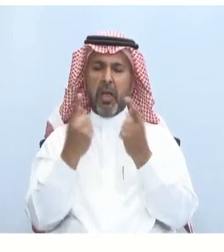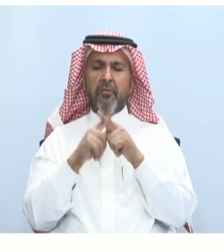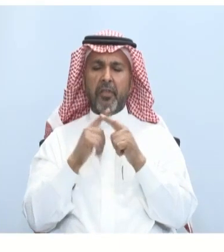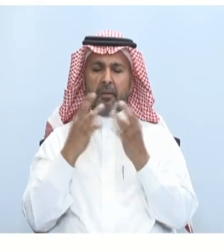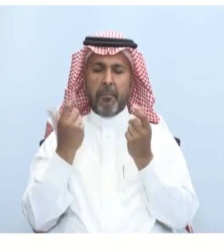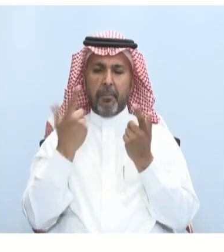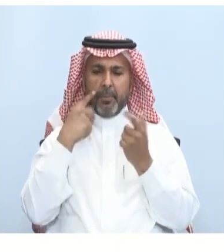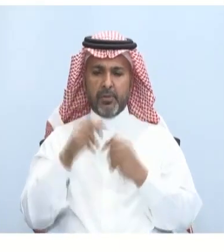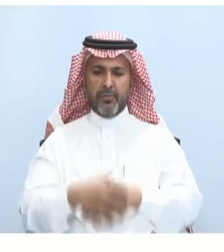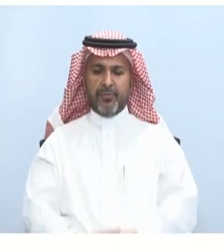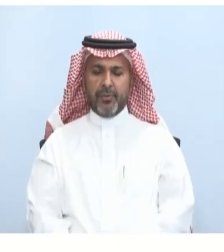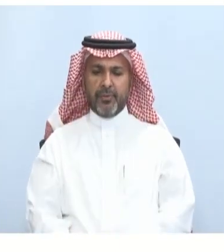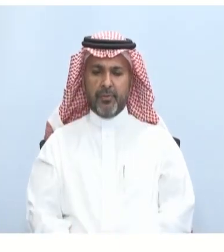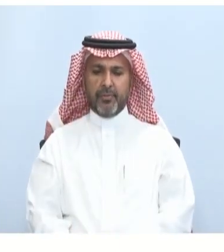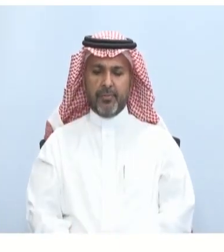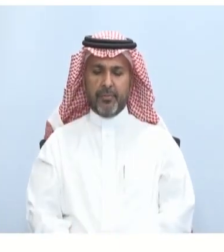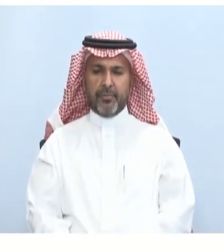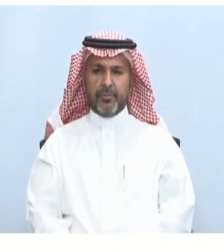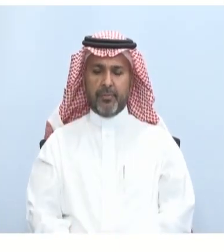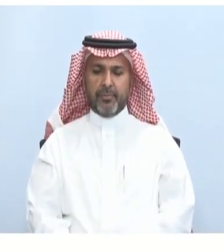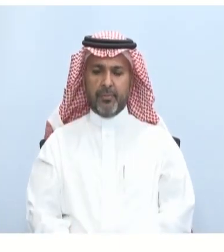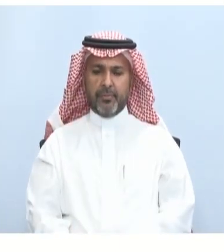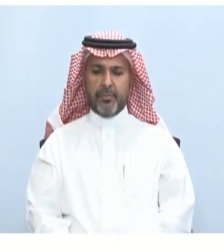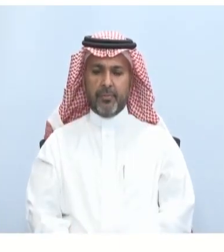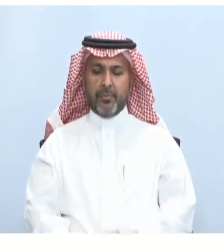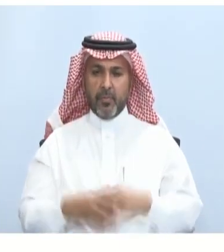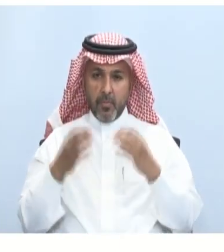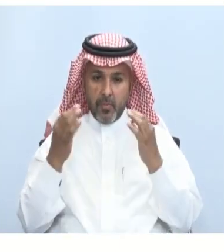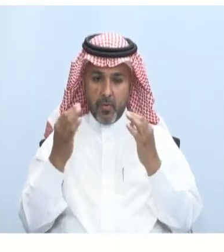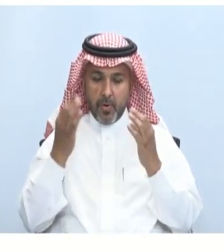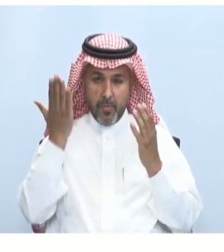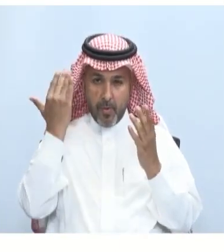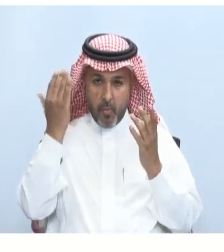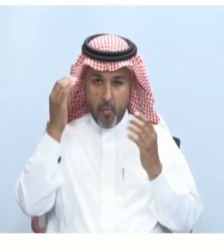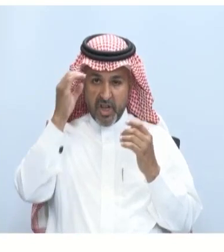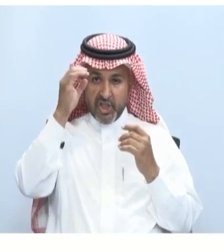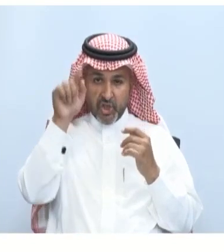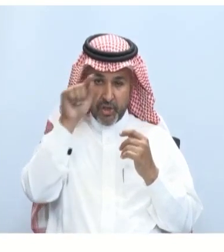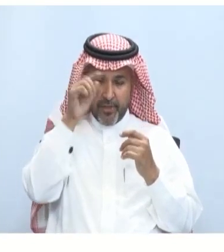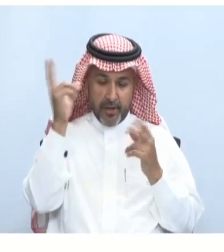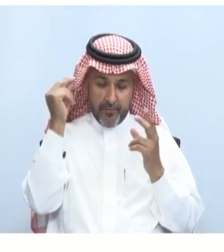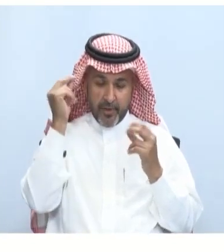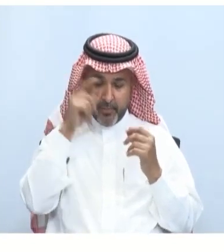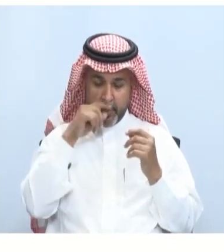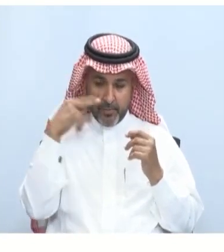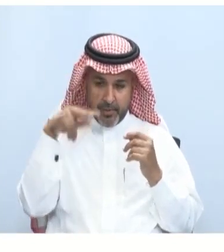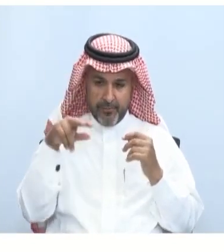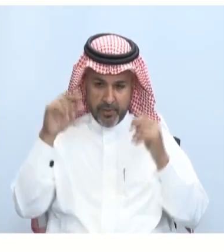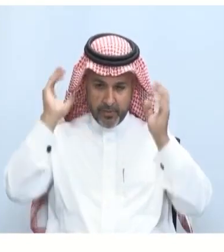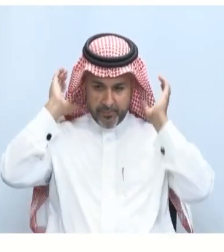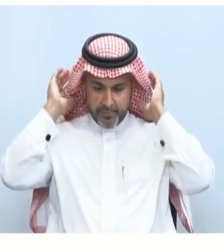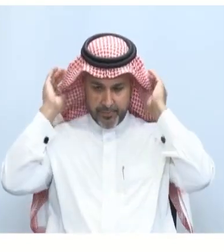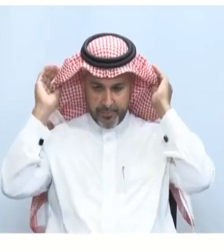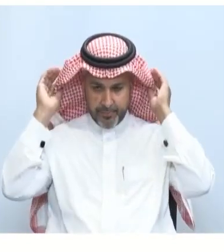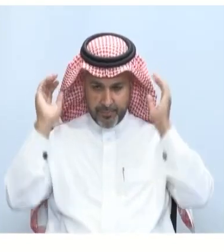خصائص الجذر التربيعي لابد من مراجعه خصائص الجذر التربيعي التي درسنا في الصف الثالث المتوسط الان انا